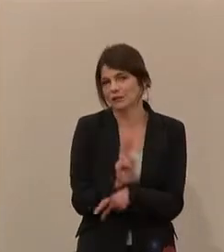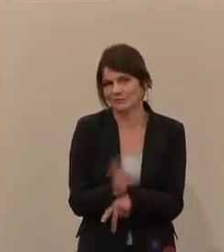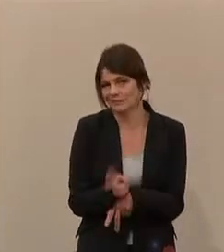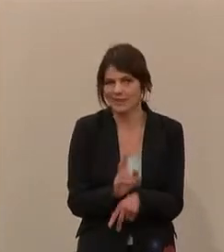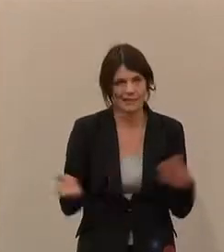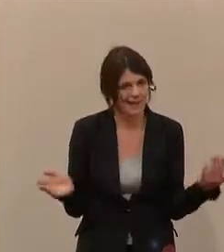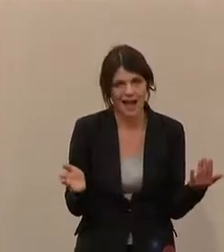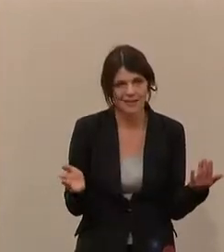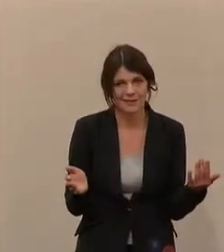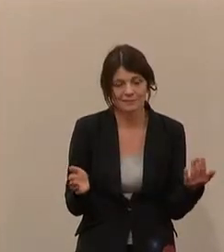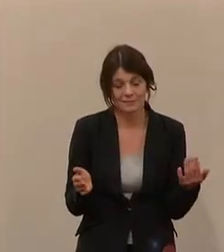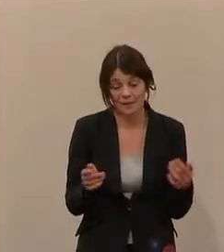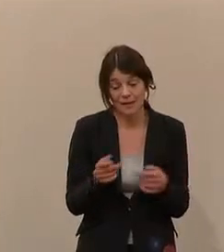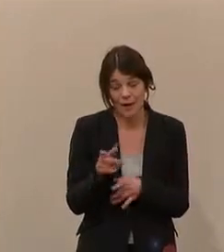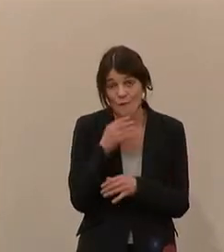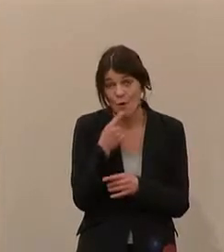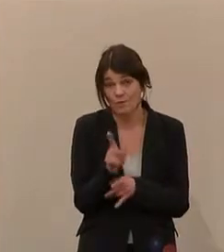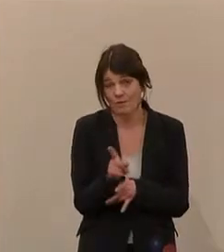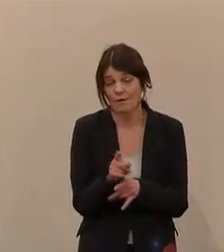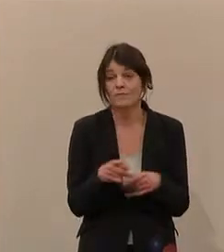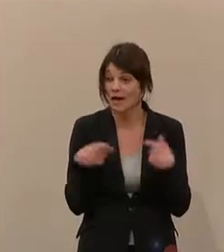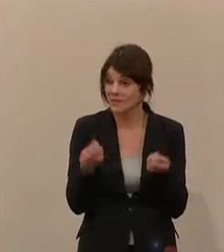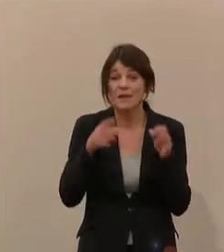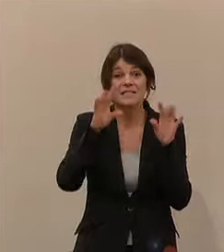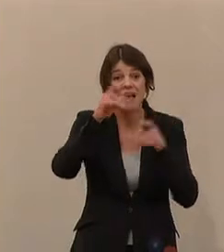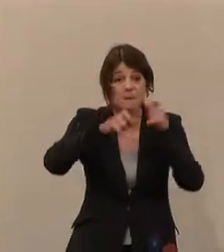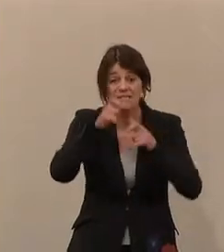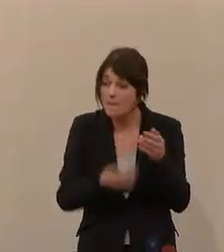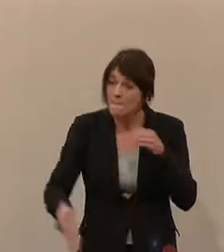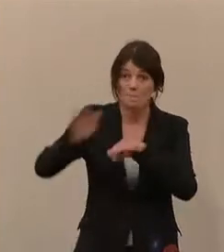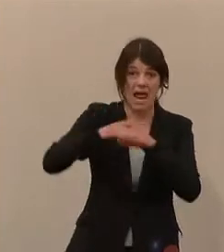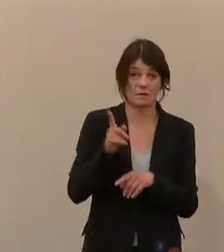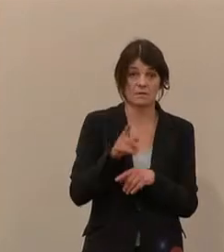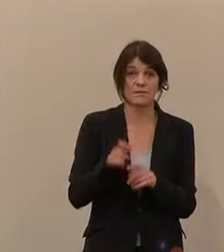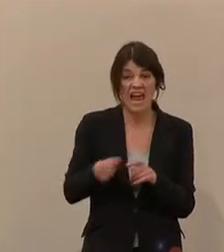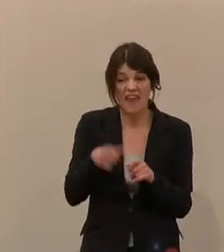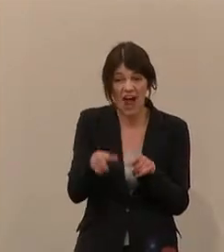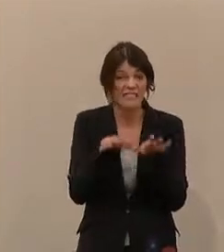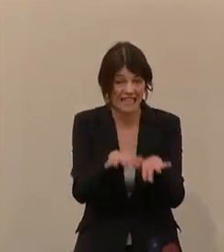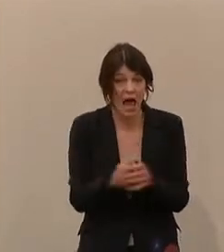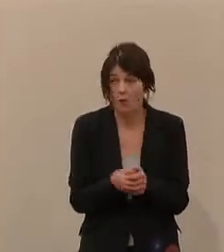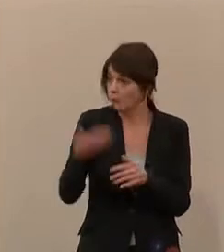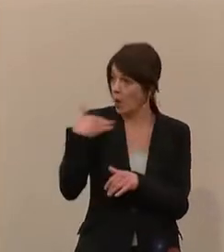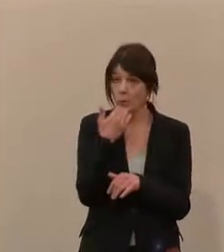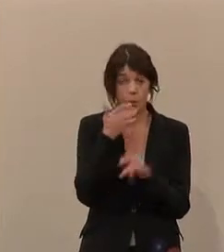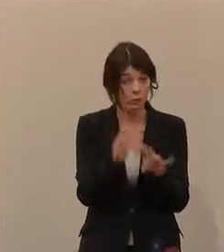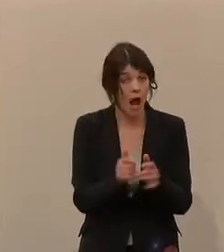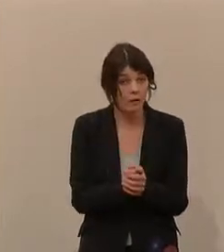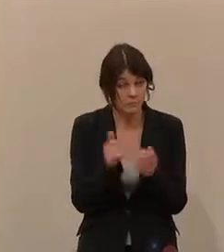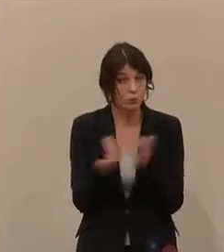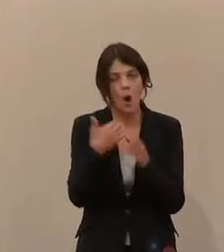es freundlich bezeichnen will. Weil es gibt 10 Personen mehr im Generalsekretariat, die es vorher nicht gegeben hat,